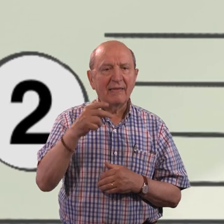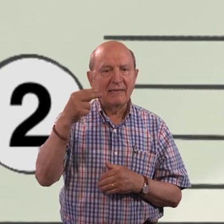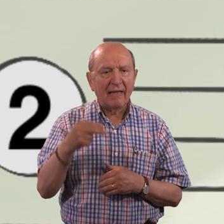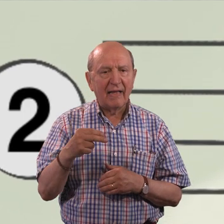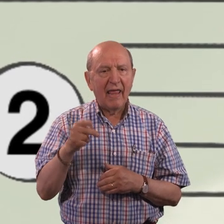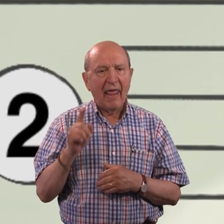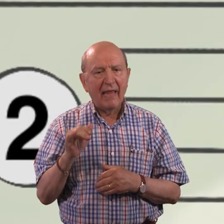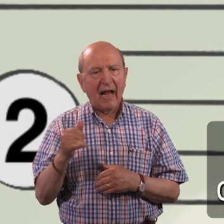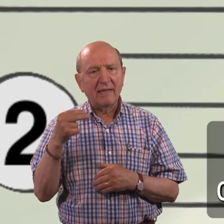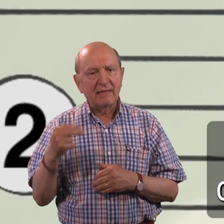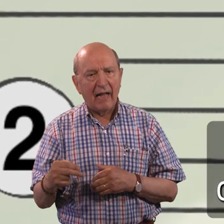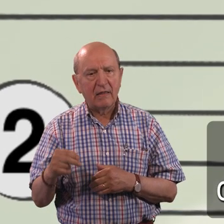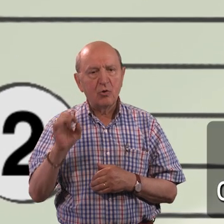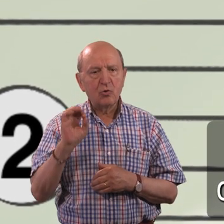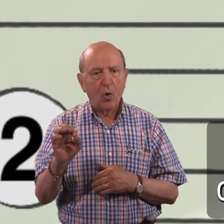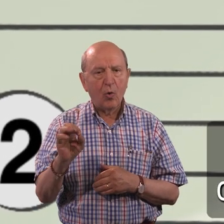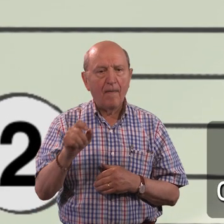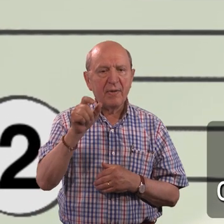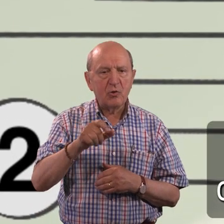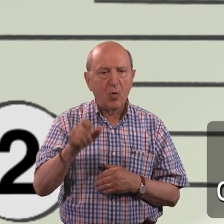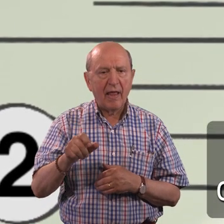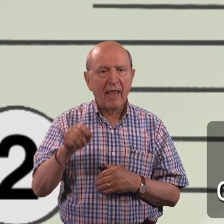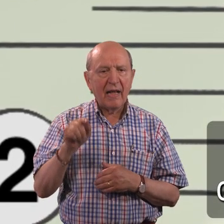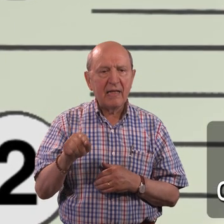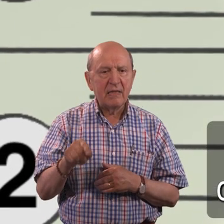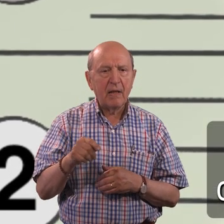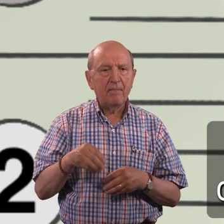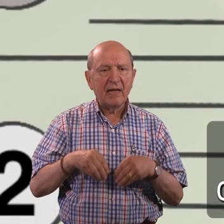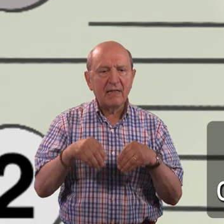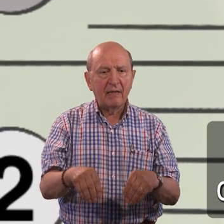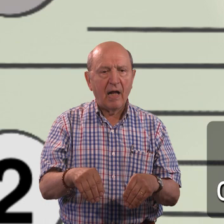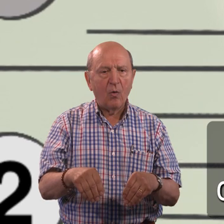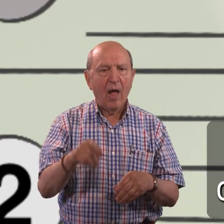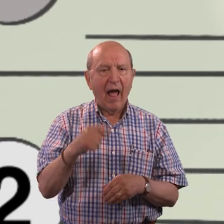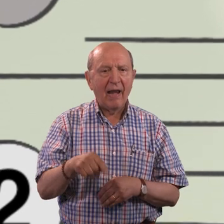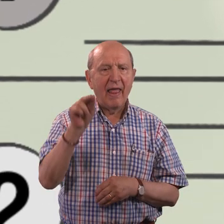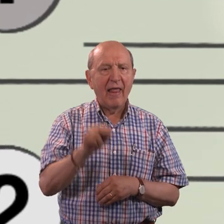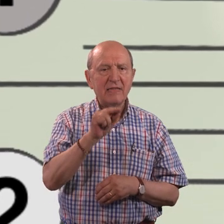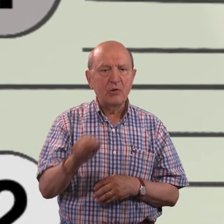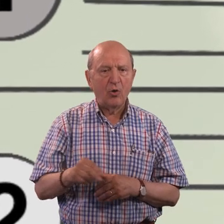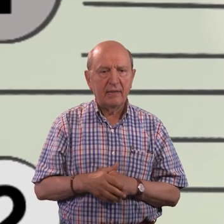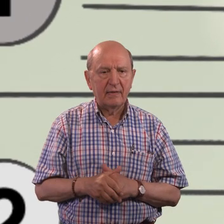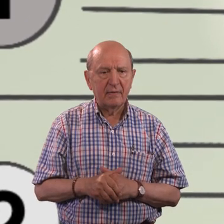le candidate e i candidati sono le persone che si presentano alle elezioni